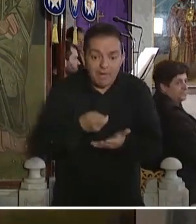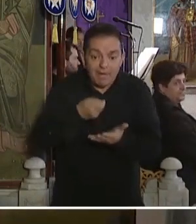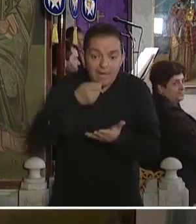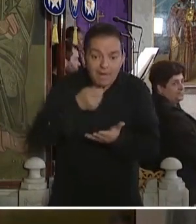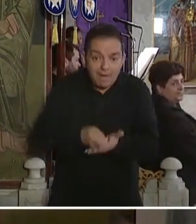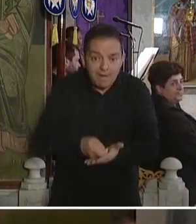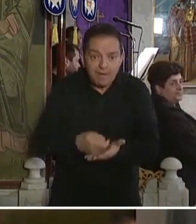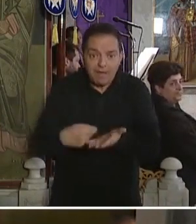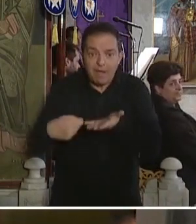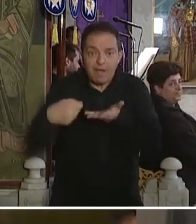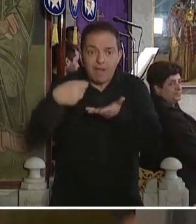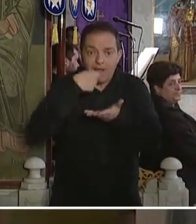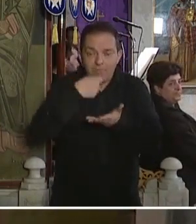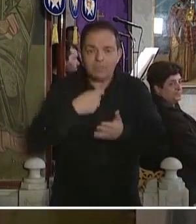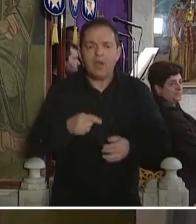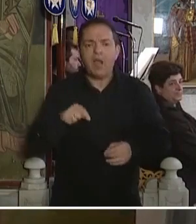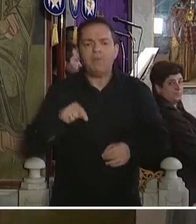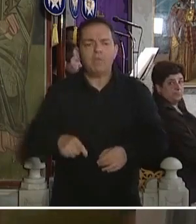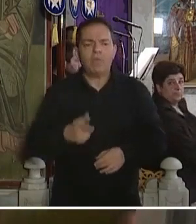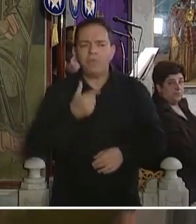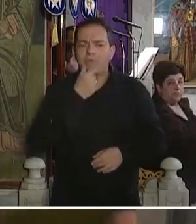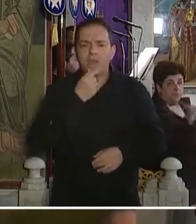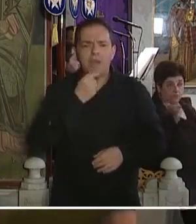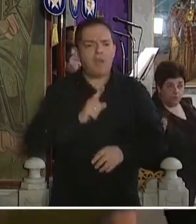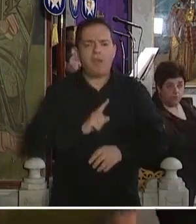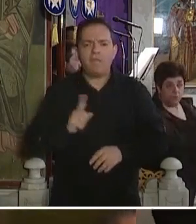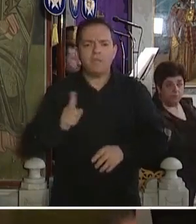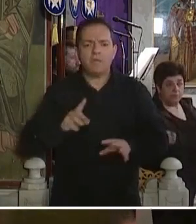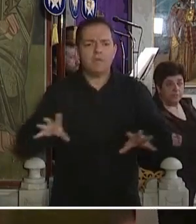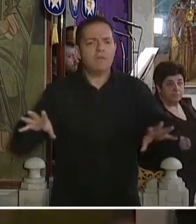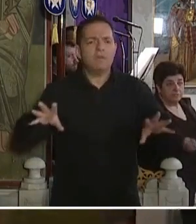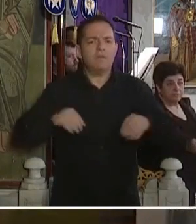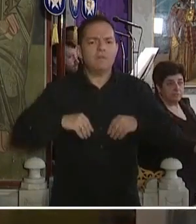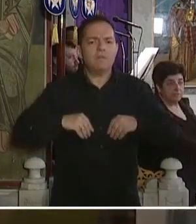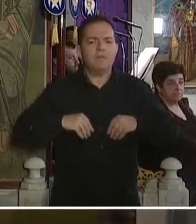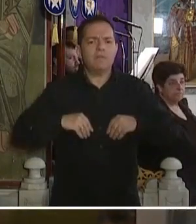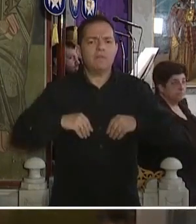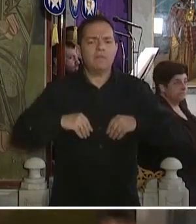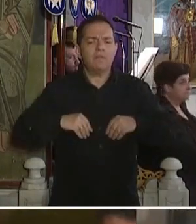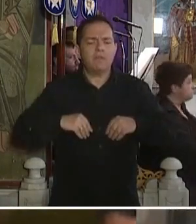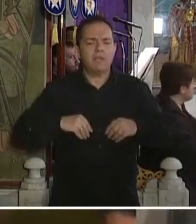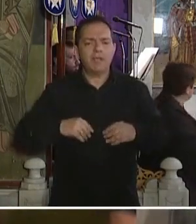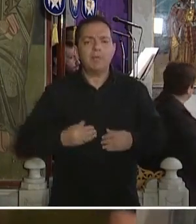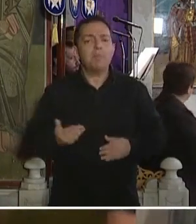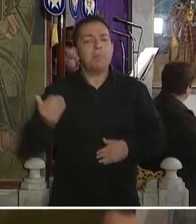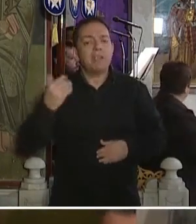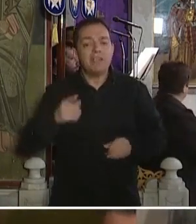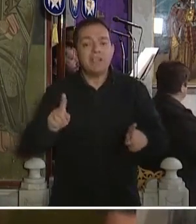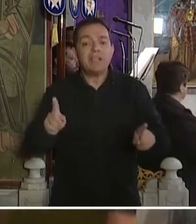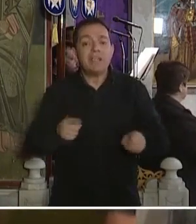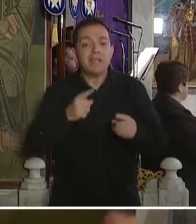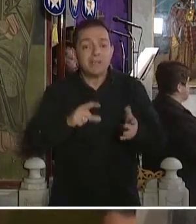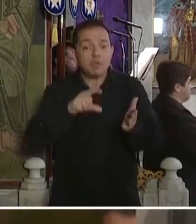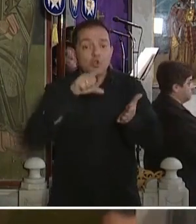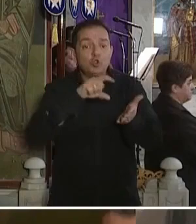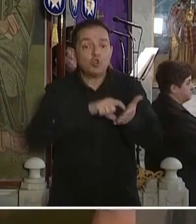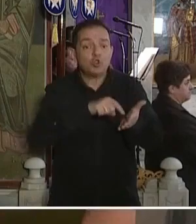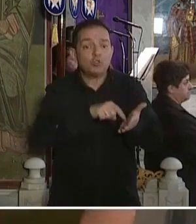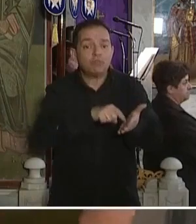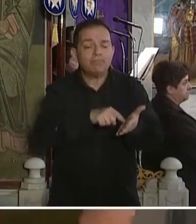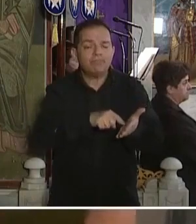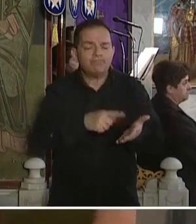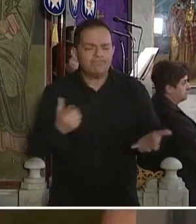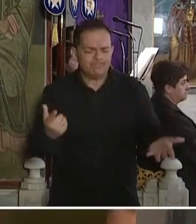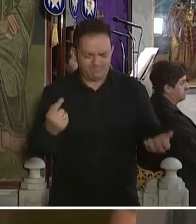το δεχθεί. Το έλεγε προηγουμένως και το εξαιρετικό αυτό τροπάριο, ότι